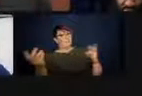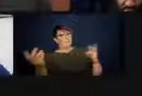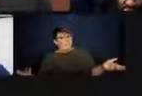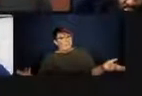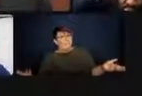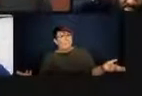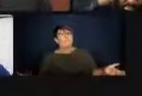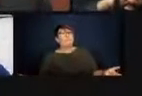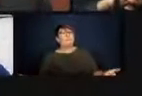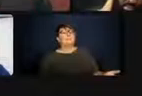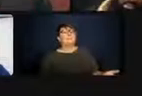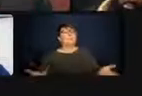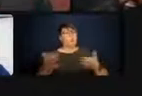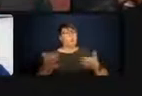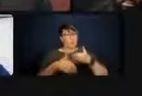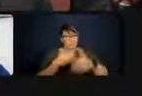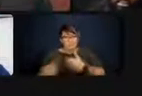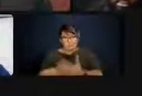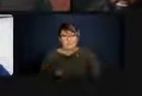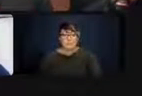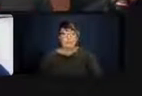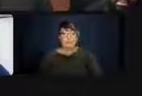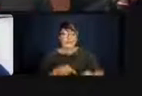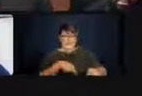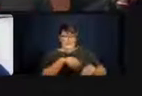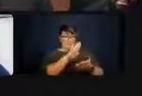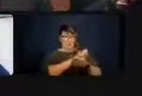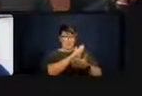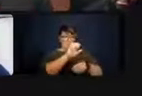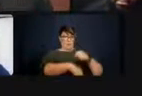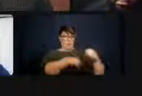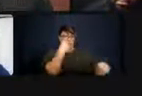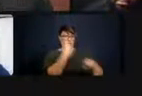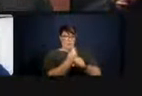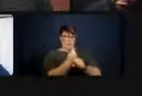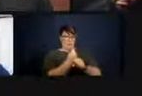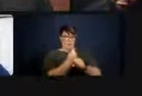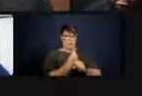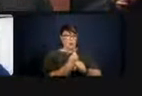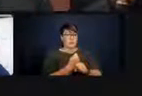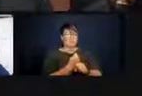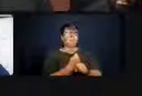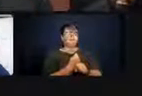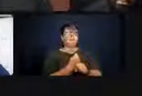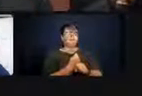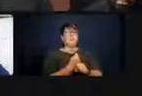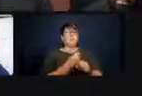المدارس الجاذبة. نحن في هذه في هذا العام طبعا